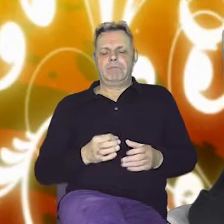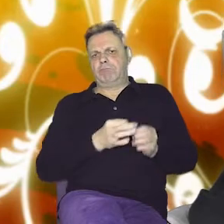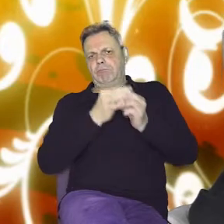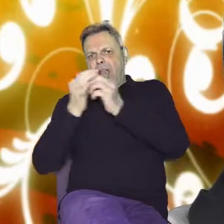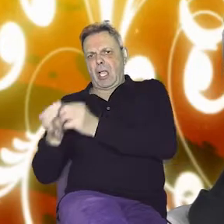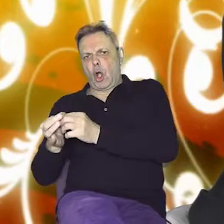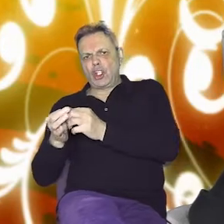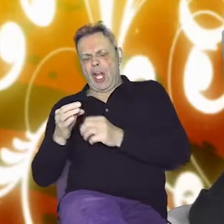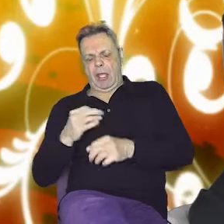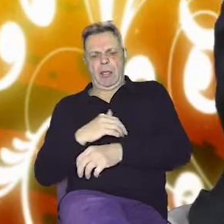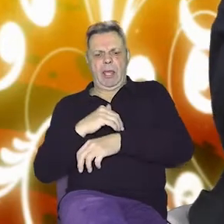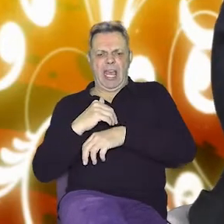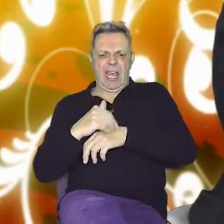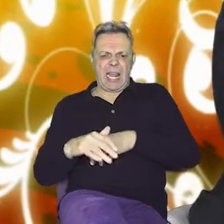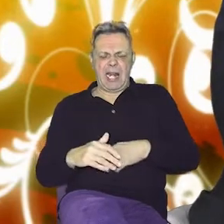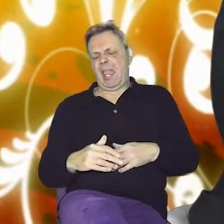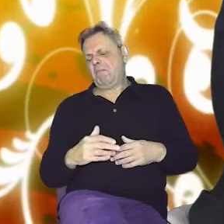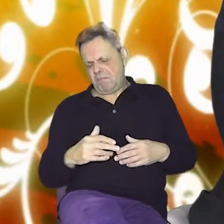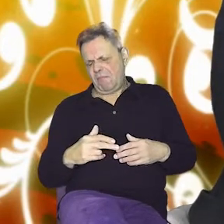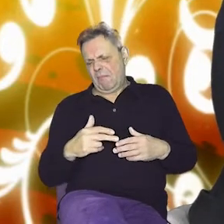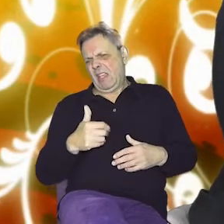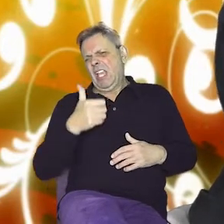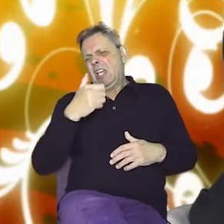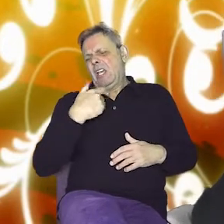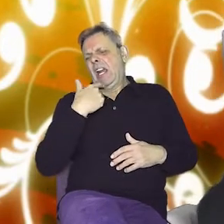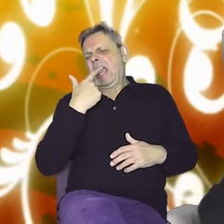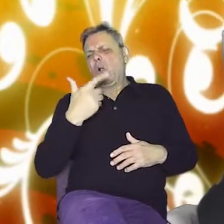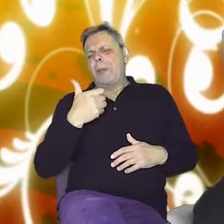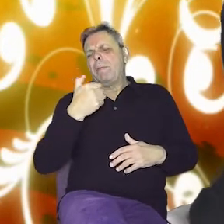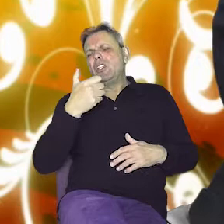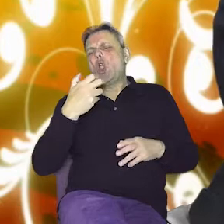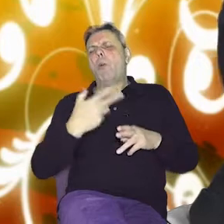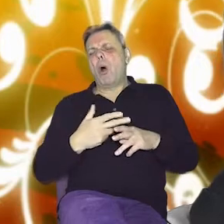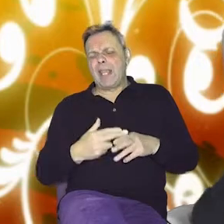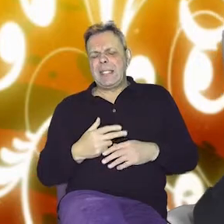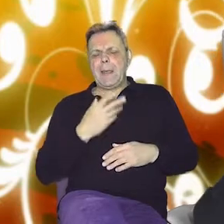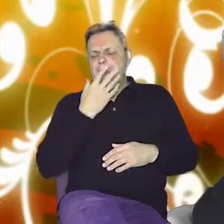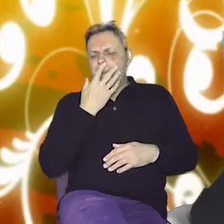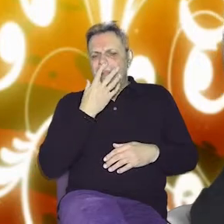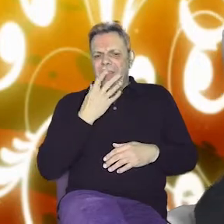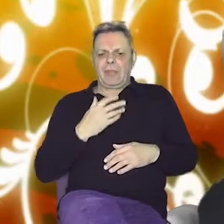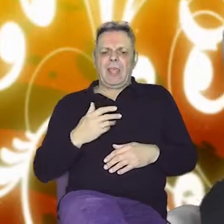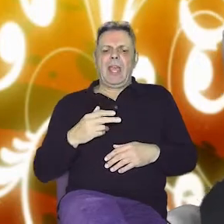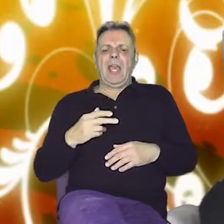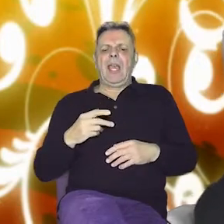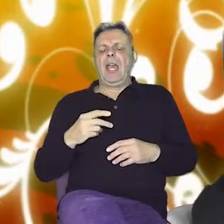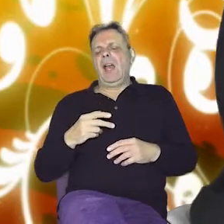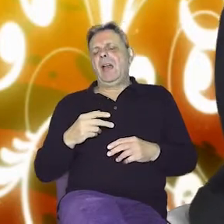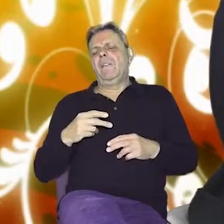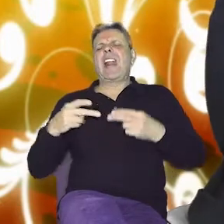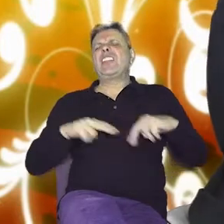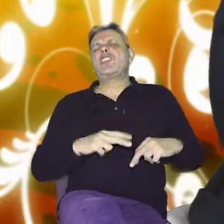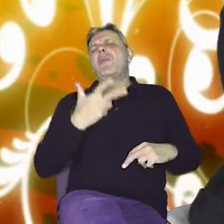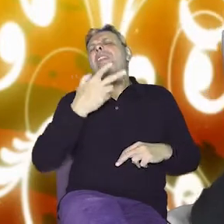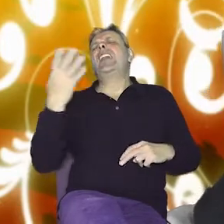kronične rane, kad govorimo o nekakvih 100-tinjak bolesti, zapravo ćemo se vratiti na nekakva 3-4 stanja koja